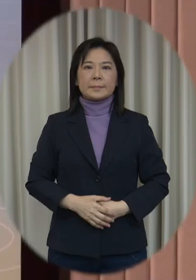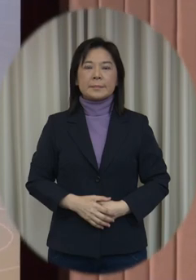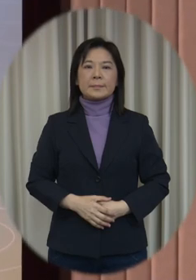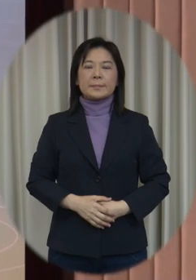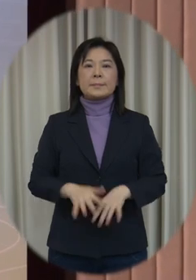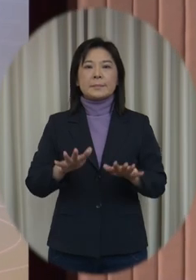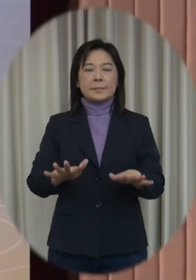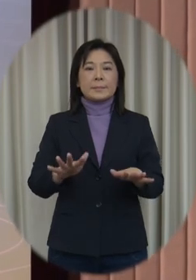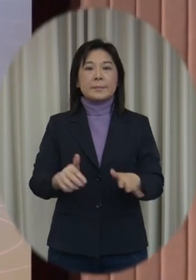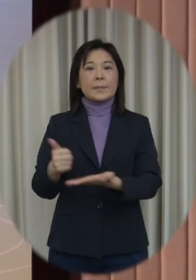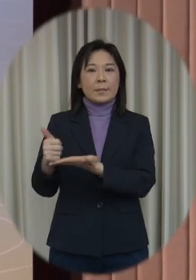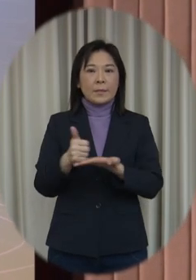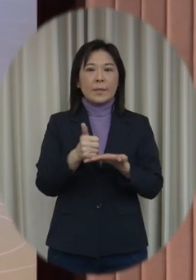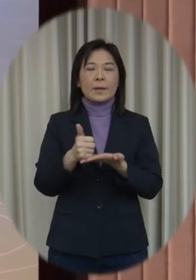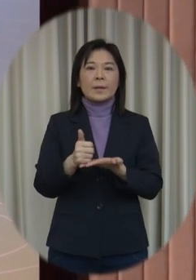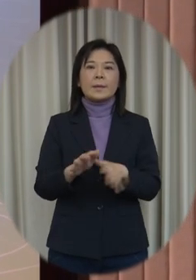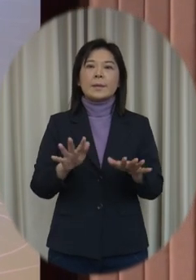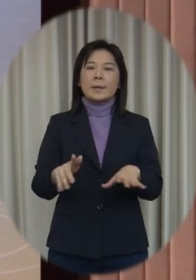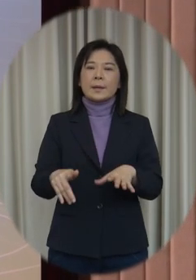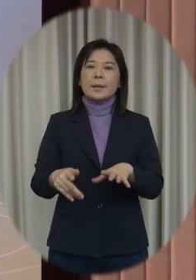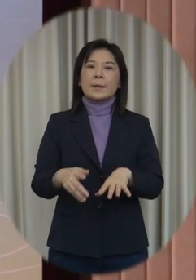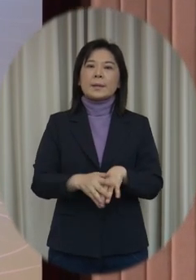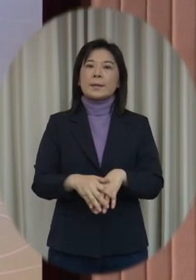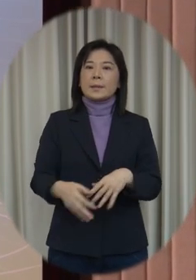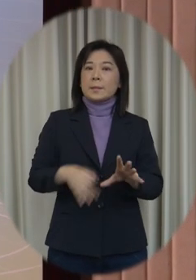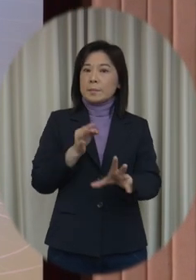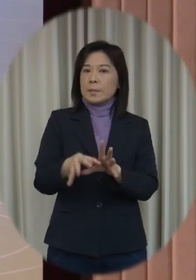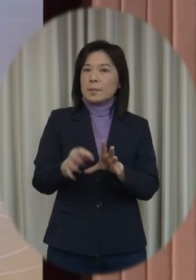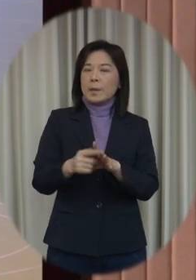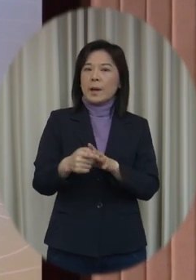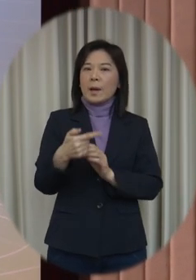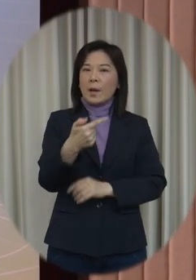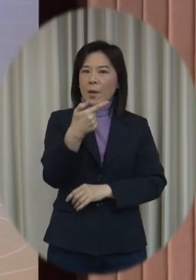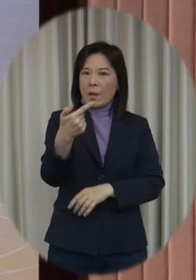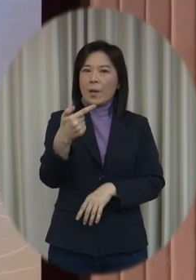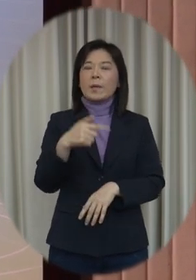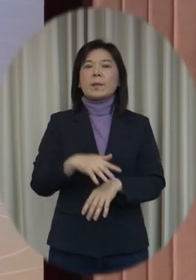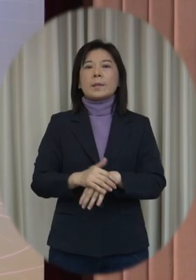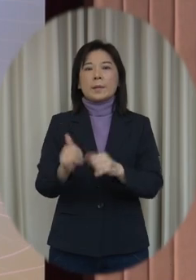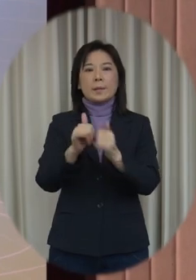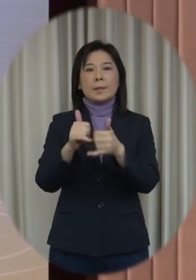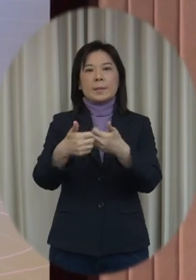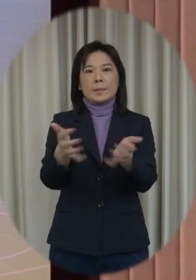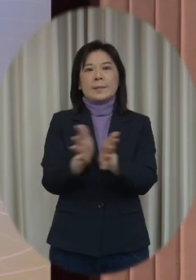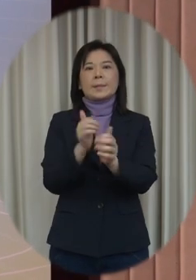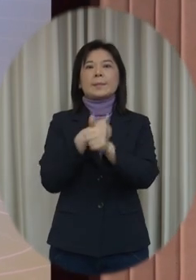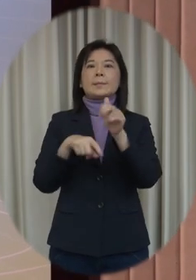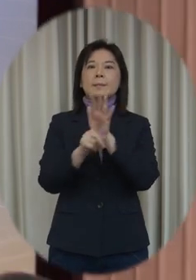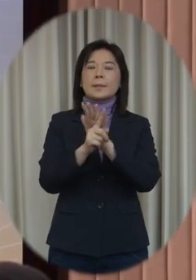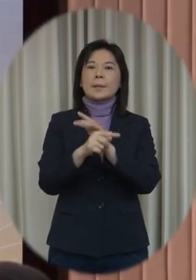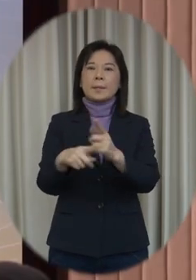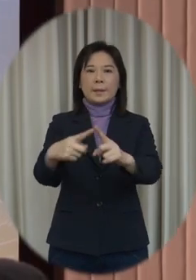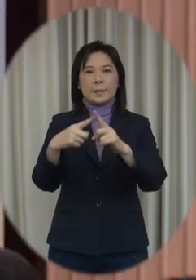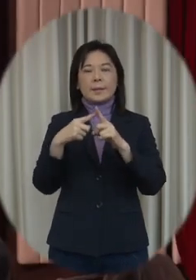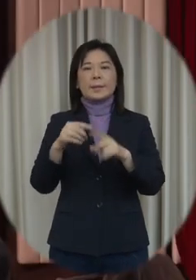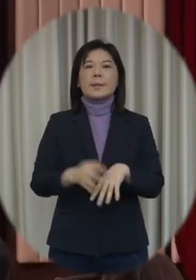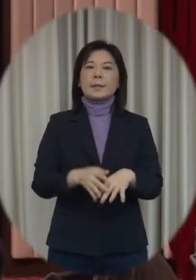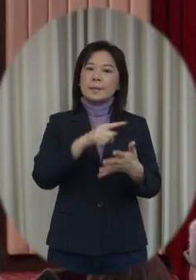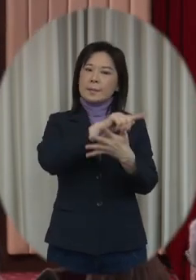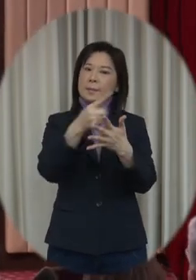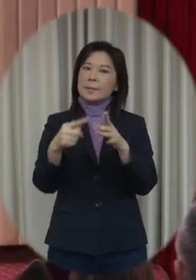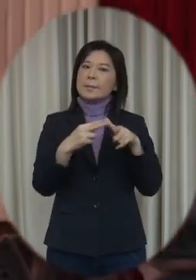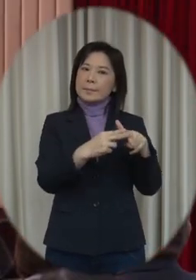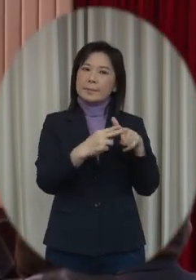今天我们也邀请到本次赈灾活动中高额捐款的民间代表团体出席，在此为大家依序介